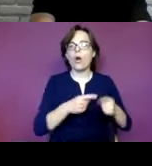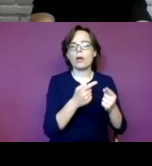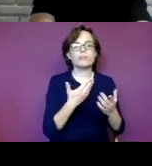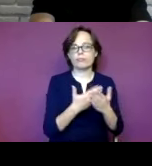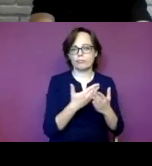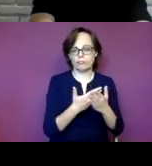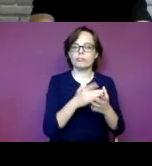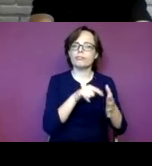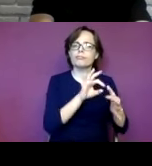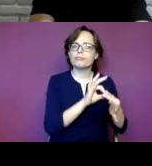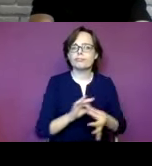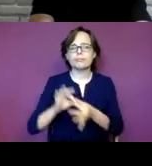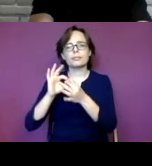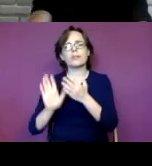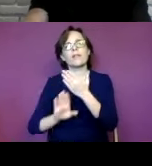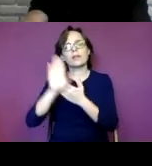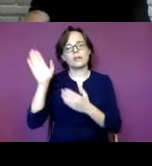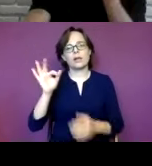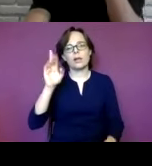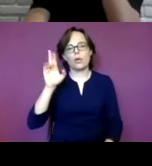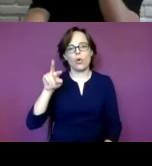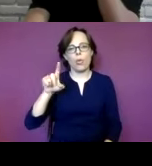wystawą Trouble in Paradise,